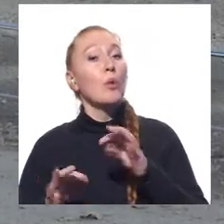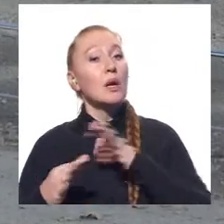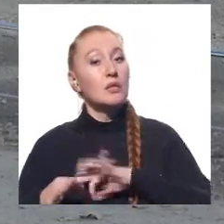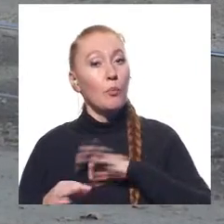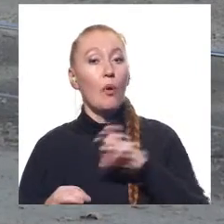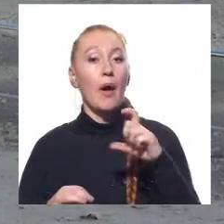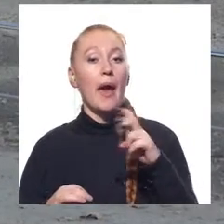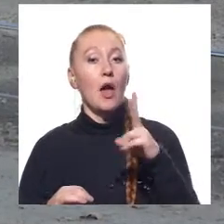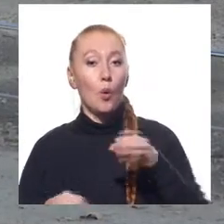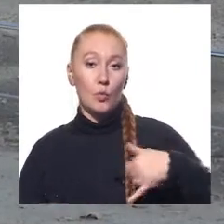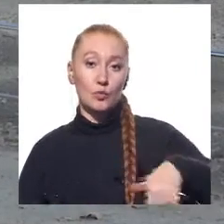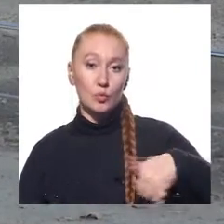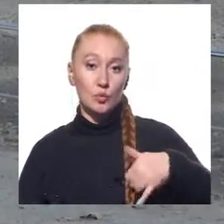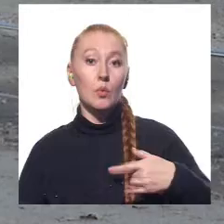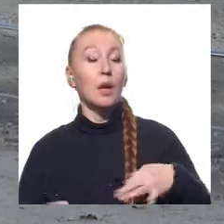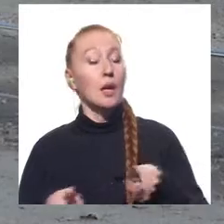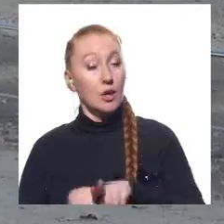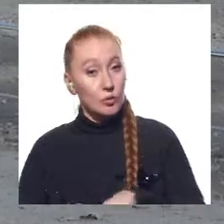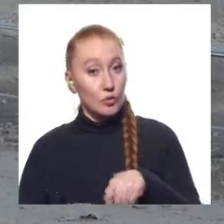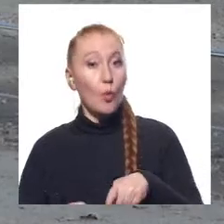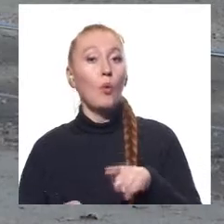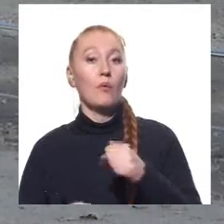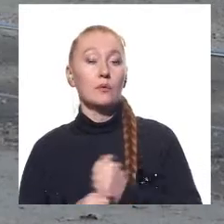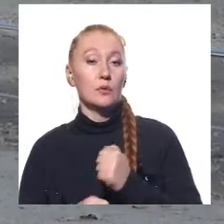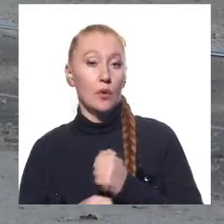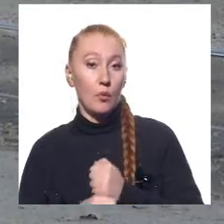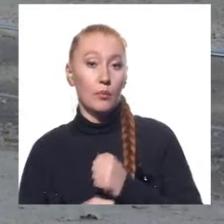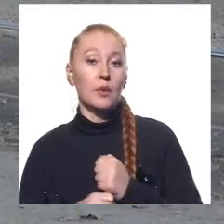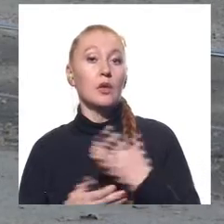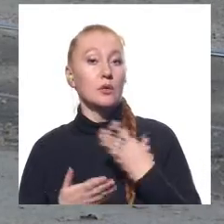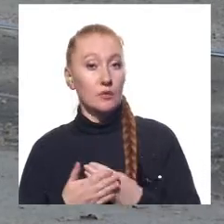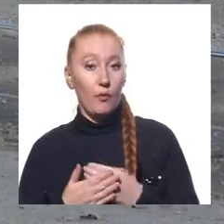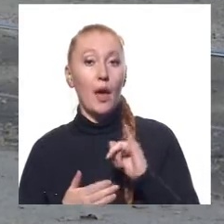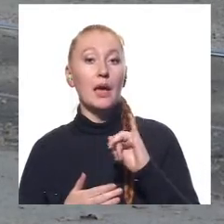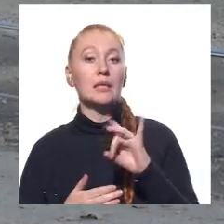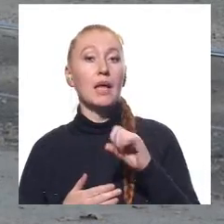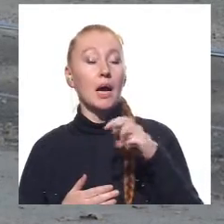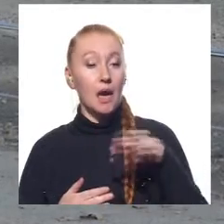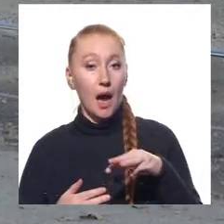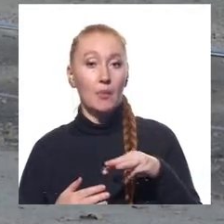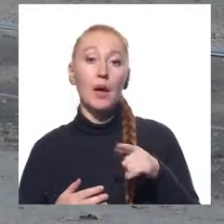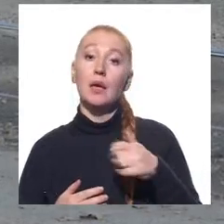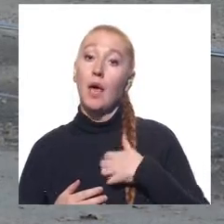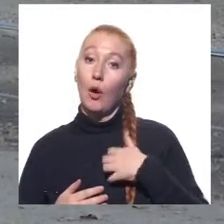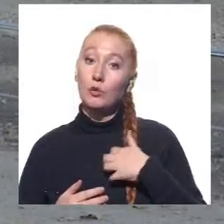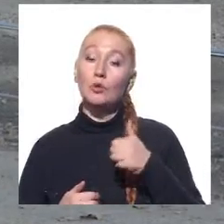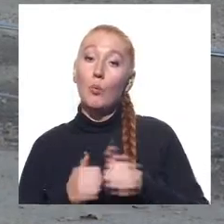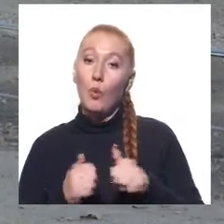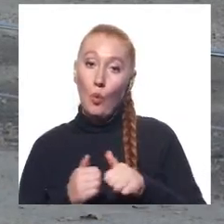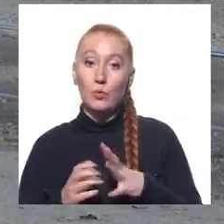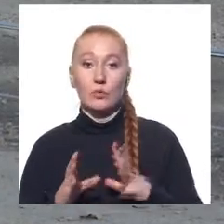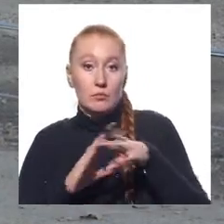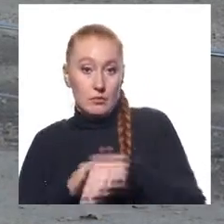екосумки. І саме для цього ми створили власний інстаграм. Я б хотіла, щоб кожен до